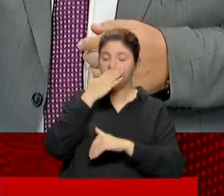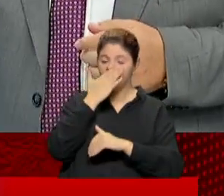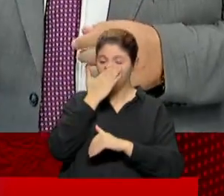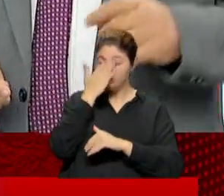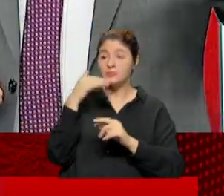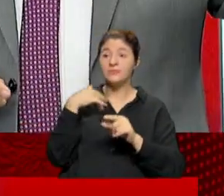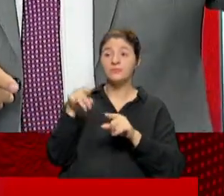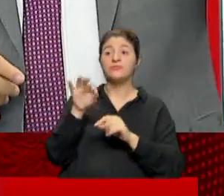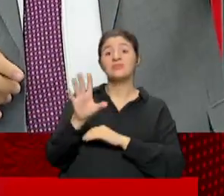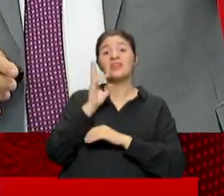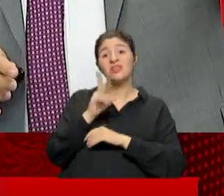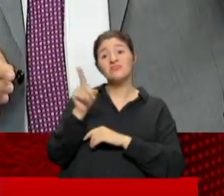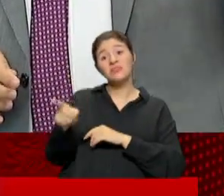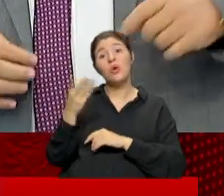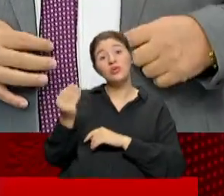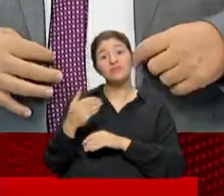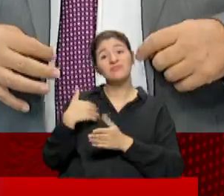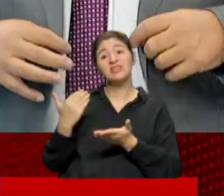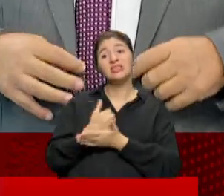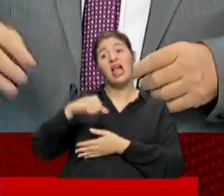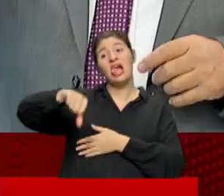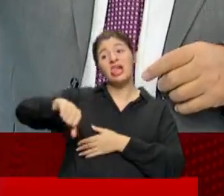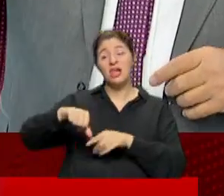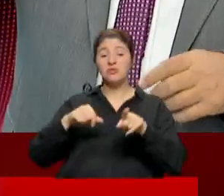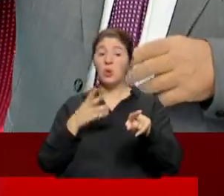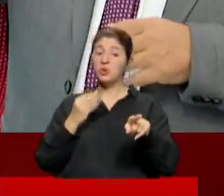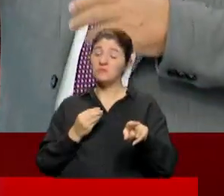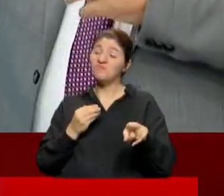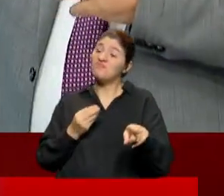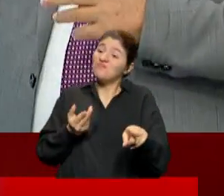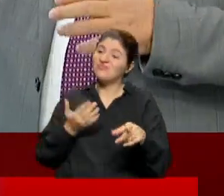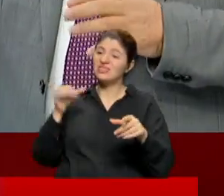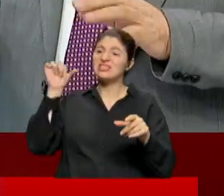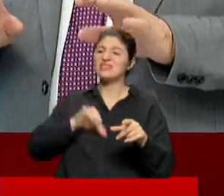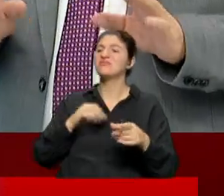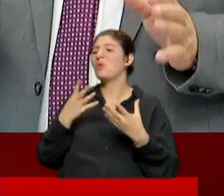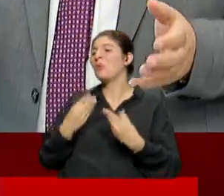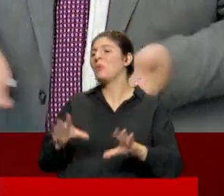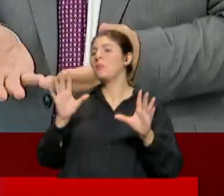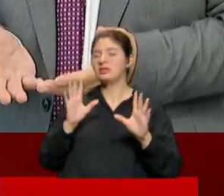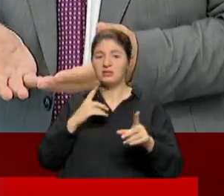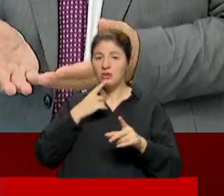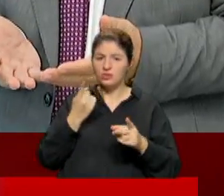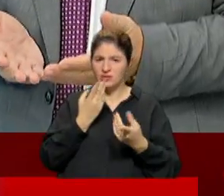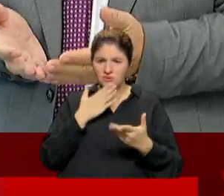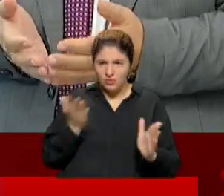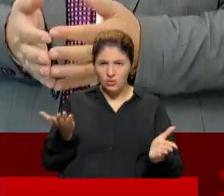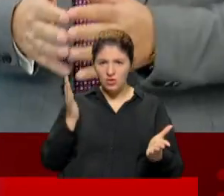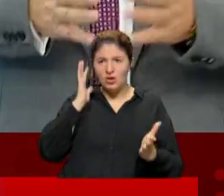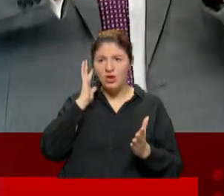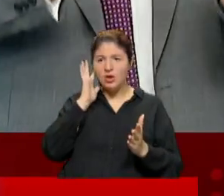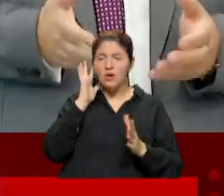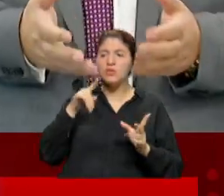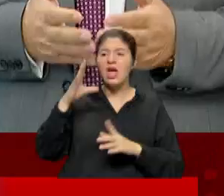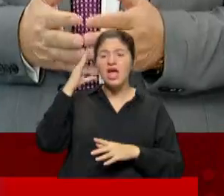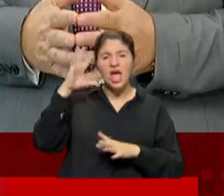noktada değilim efendim filanca olursa kazanamayız filanca olursa kaybederiz öyle bir şey yok Bunu